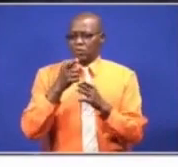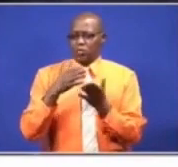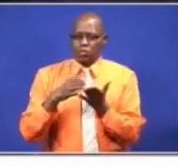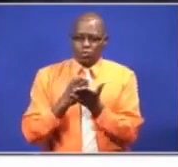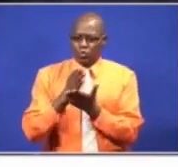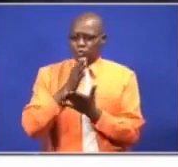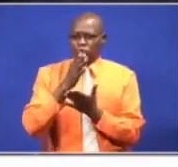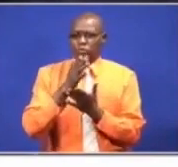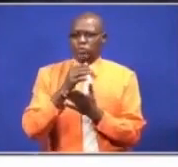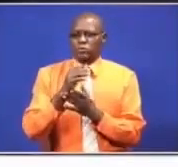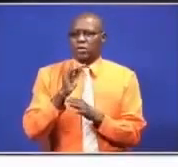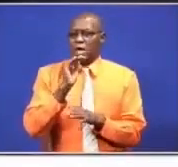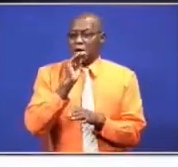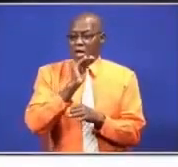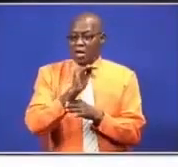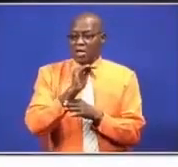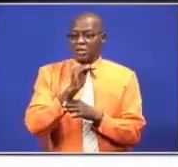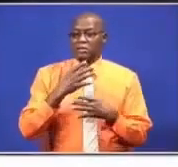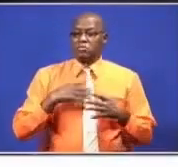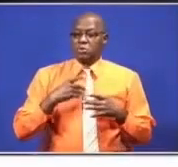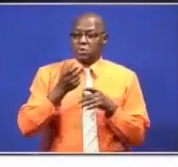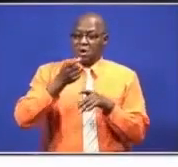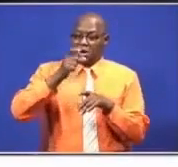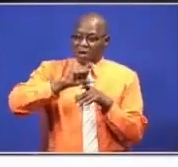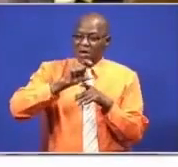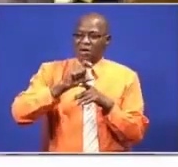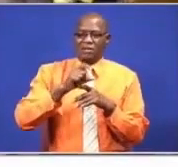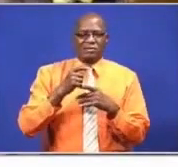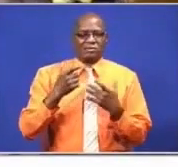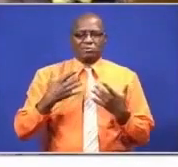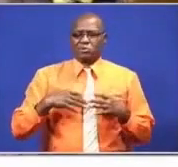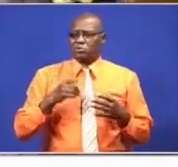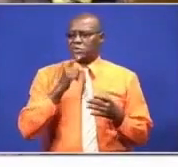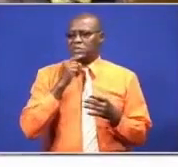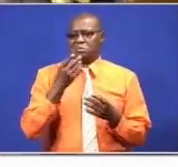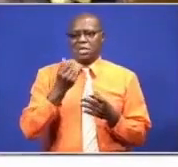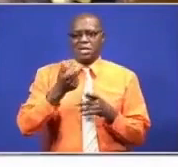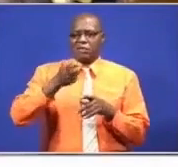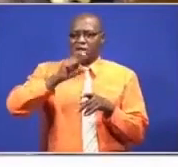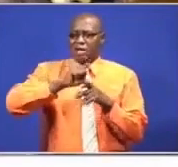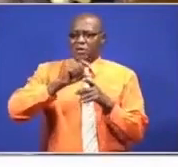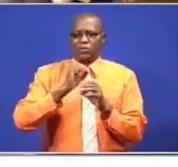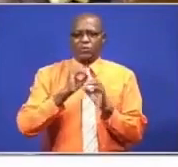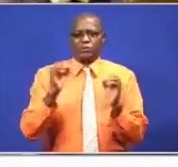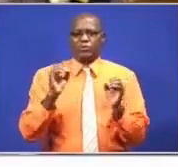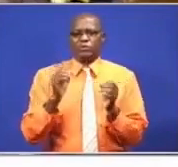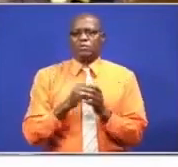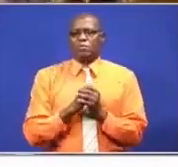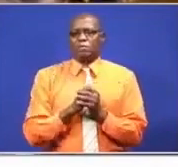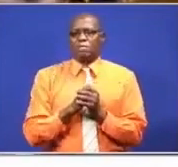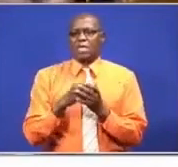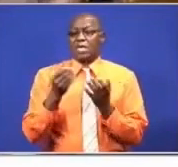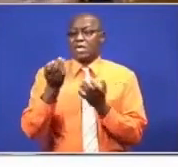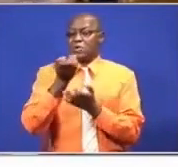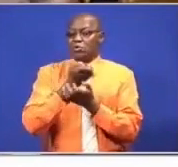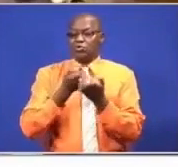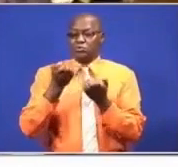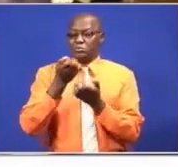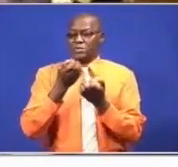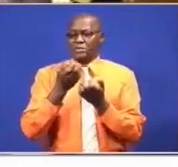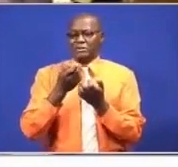abiria waongeze, abiria anasema hatuna pesa ya kuongeza. Kwa ukweli uchumi haijawahi kufika kiwango ile